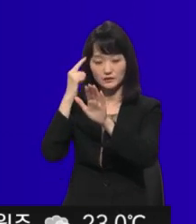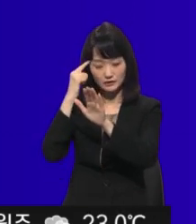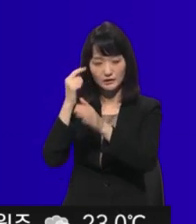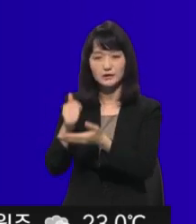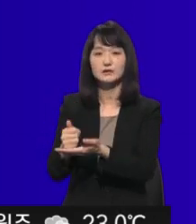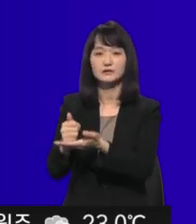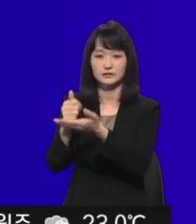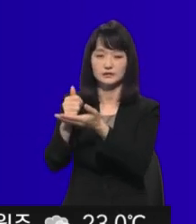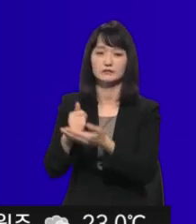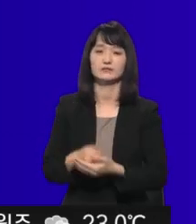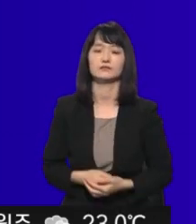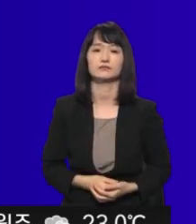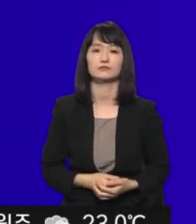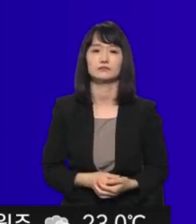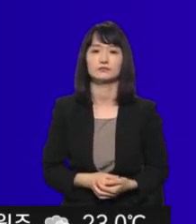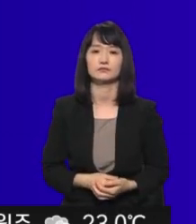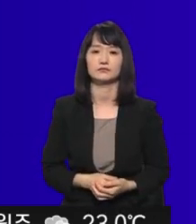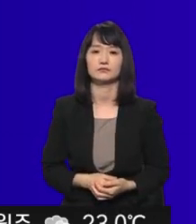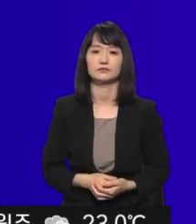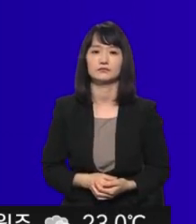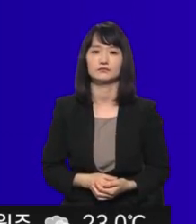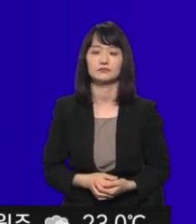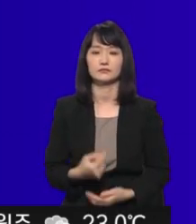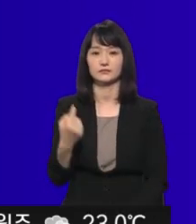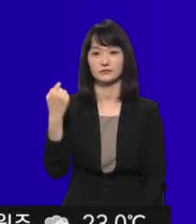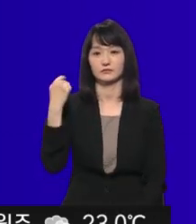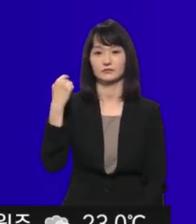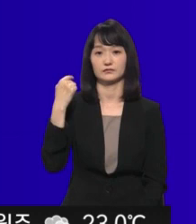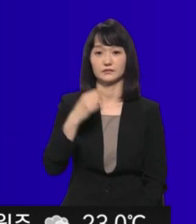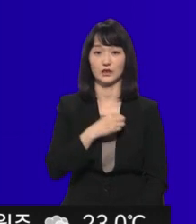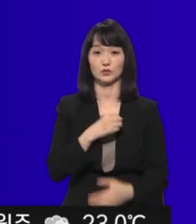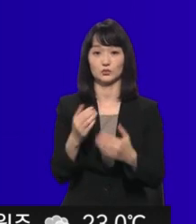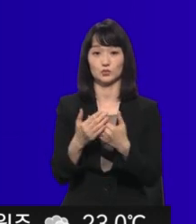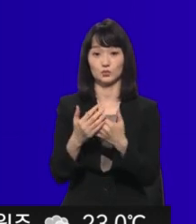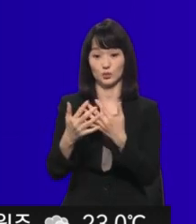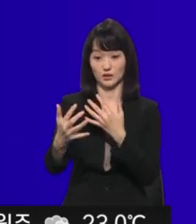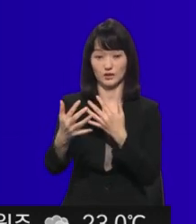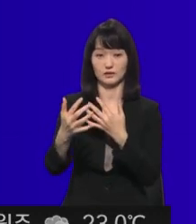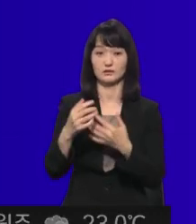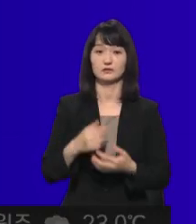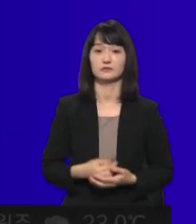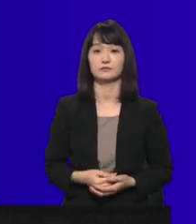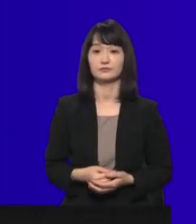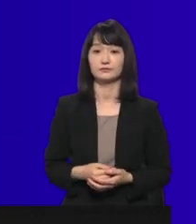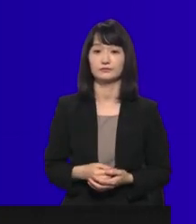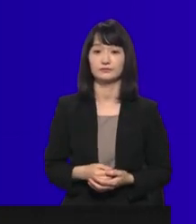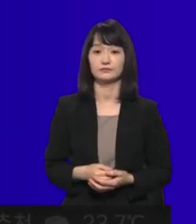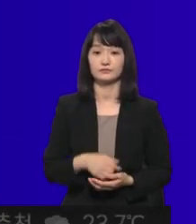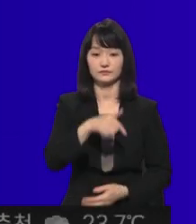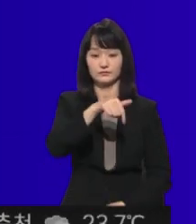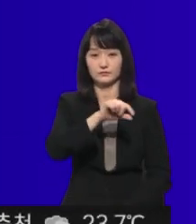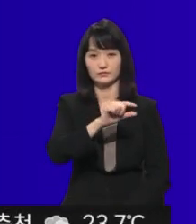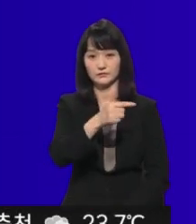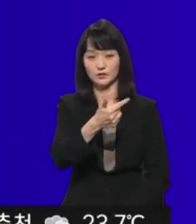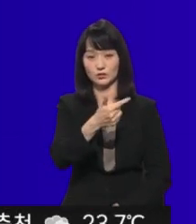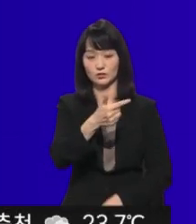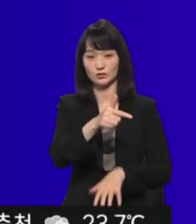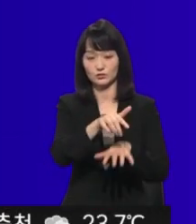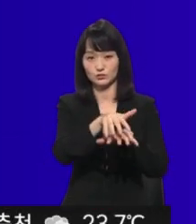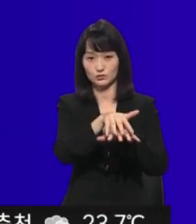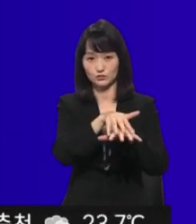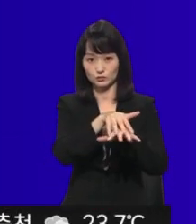정치의 얘기해 보겠습니다 그런데 어제 의총에서 일단 권성동 체제를